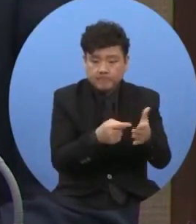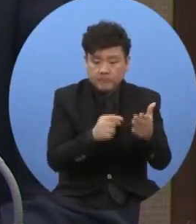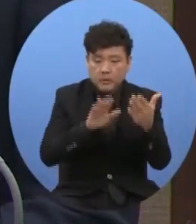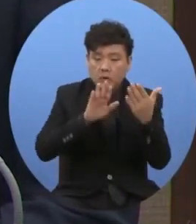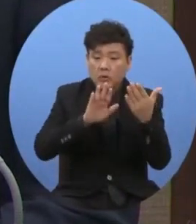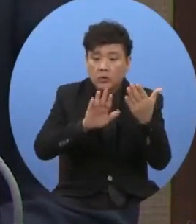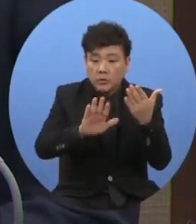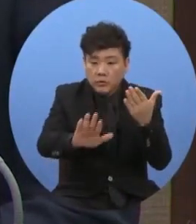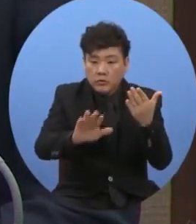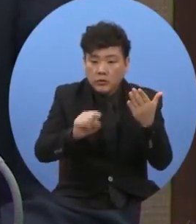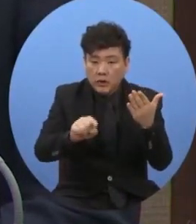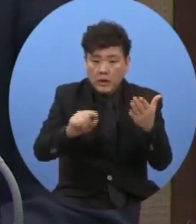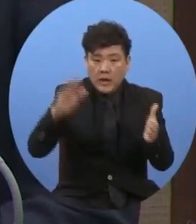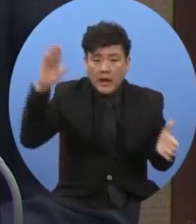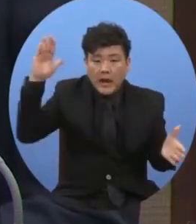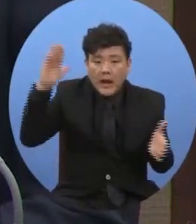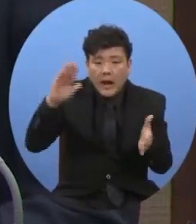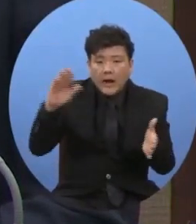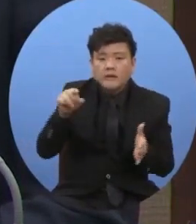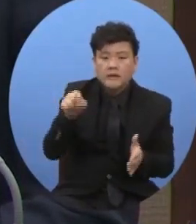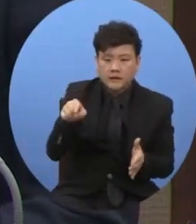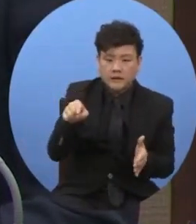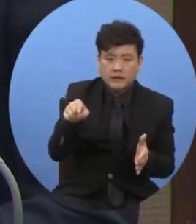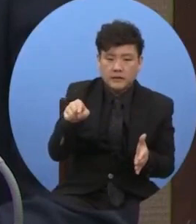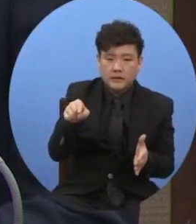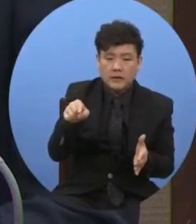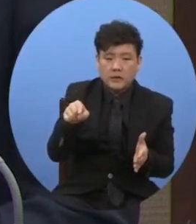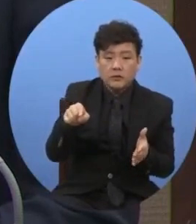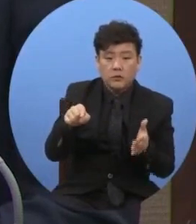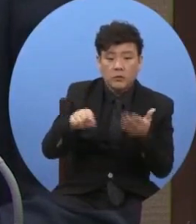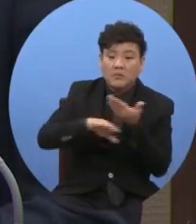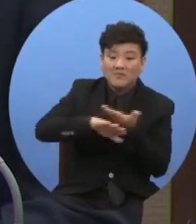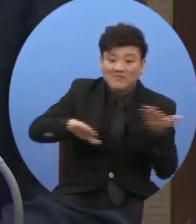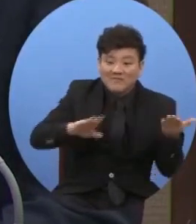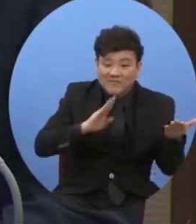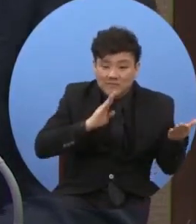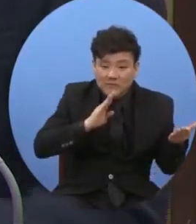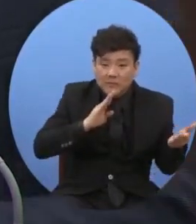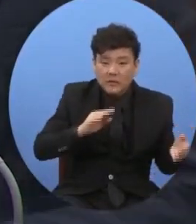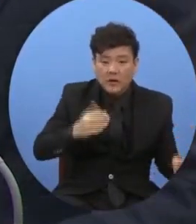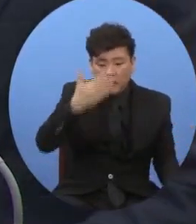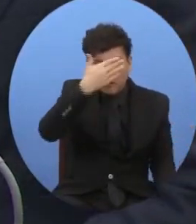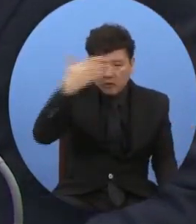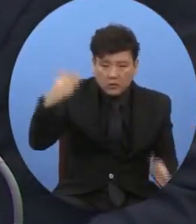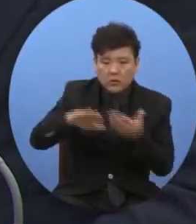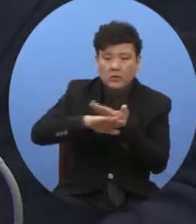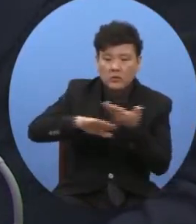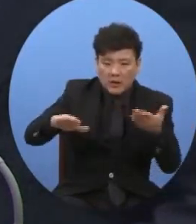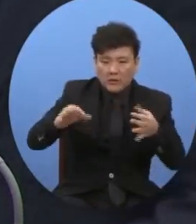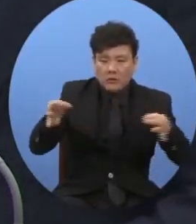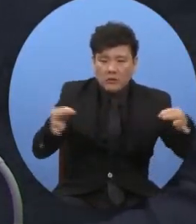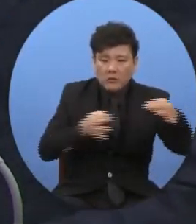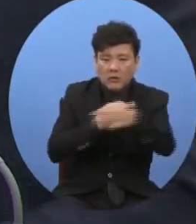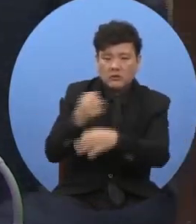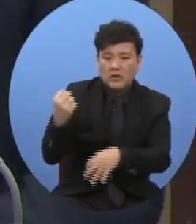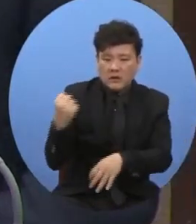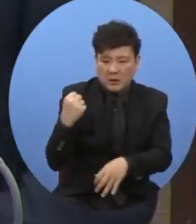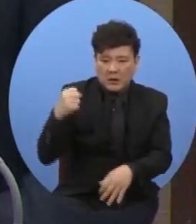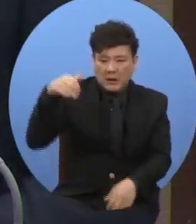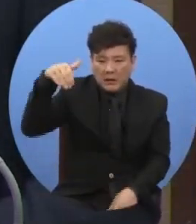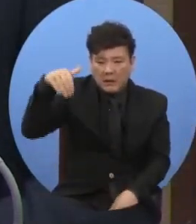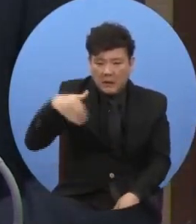추후에 이제 그 학생들의 경우에는 조금 또 경우가 다를 수 있기 때문에 청년층의 경우에 특히 경제력이